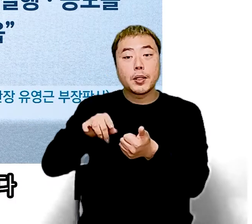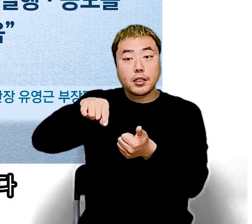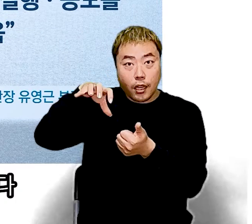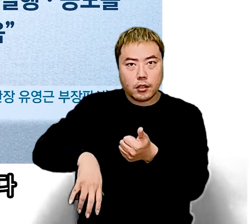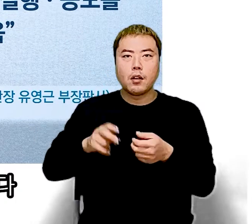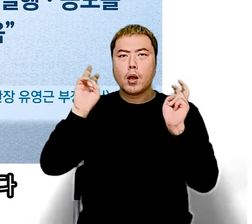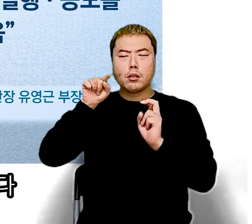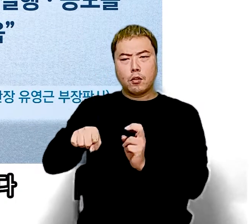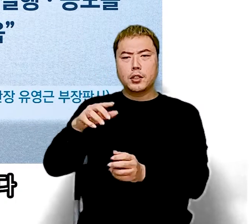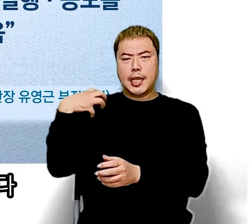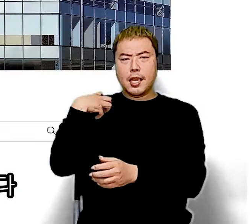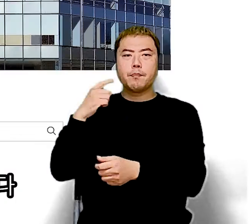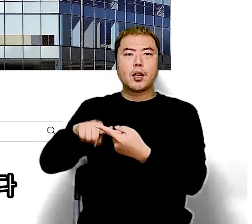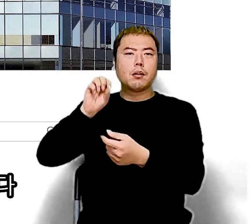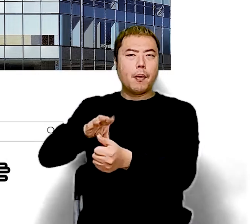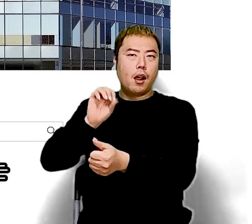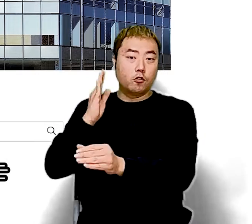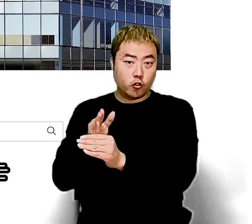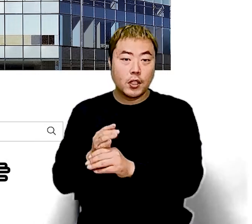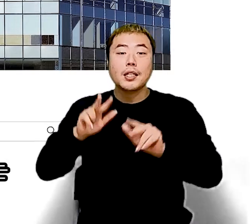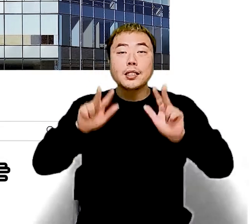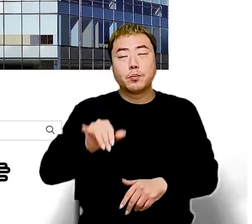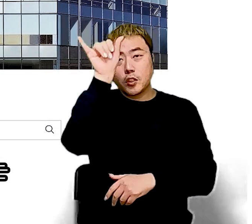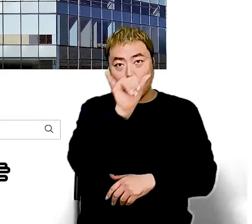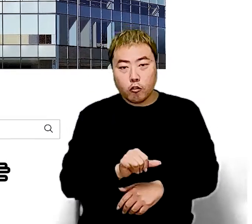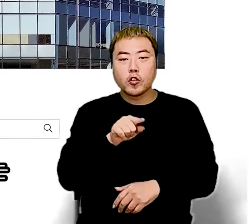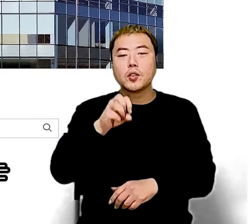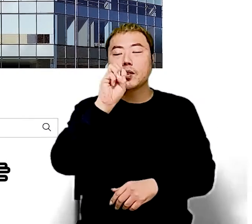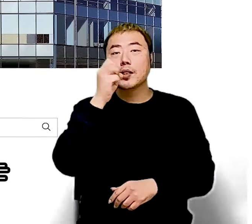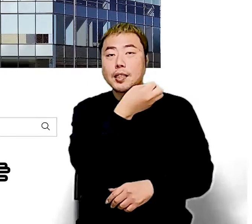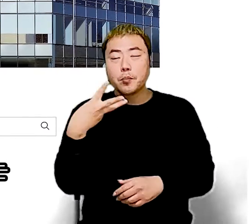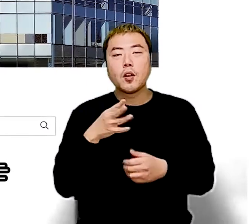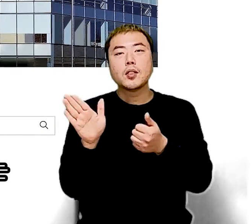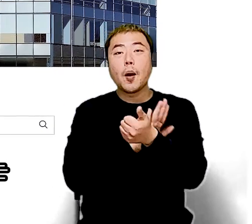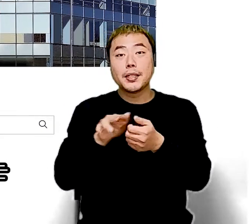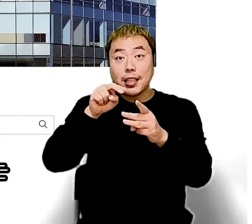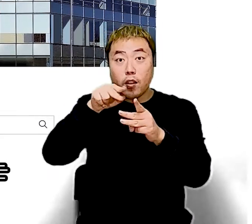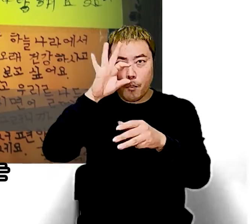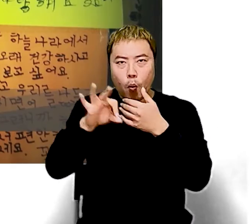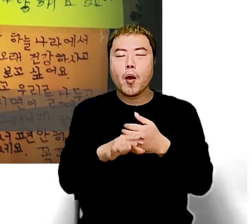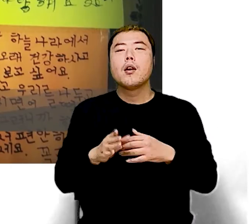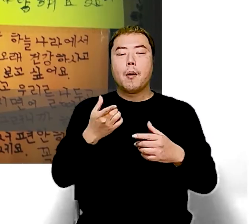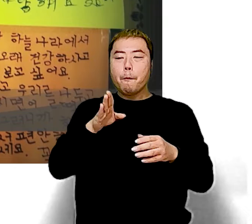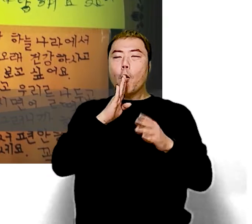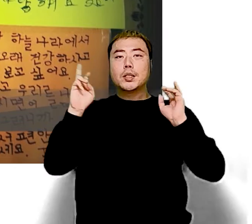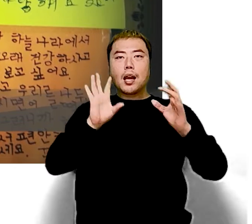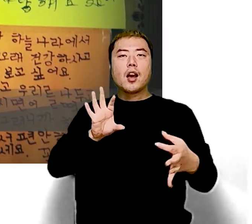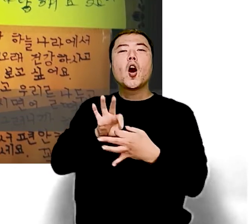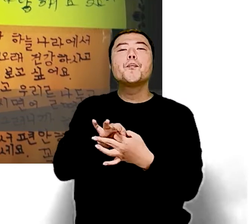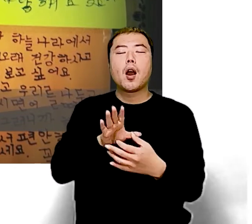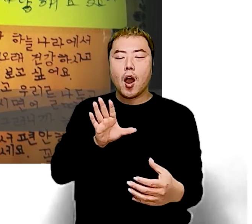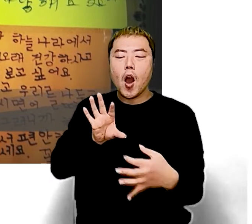본사에 책임을 물었다는 점입니다. 전국의 삼성 서비스 센터는 대부분 협력업체죠. 저희에서는